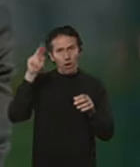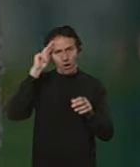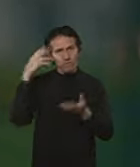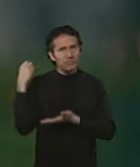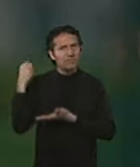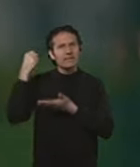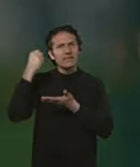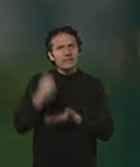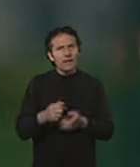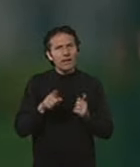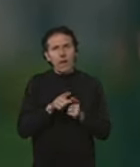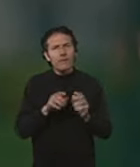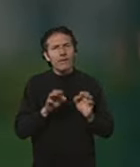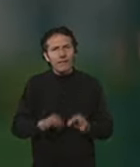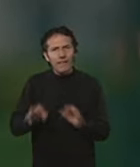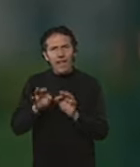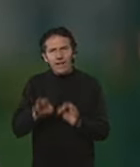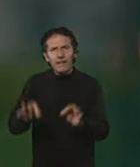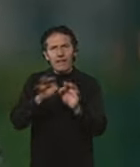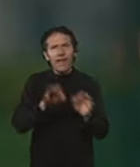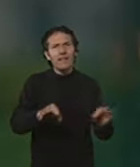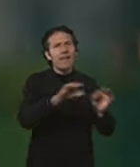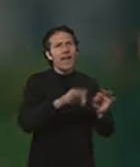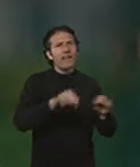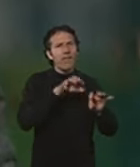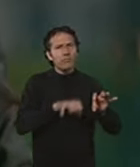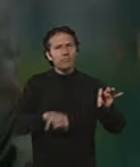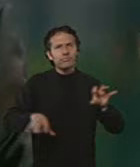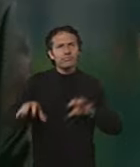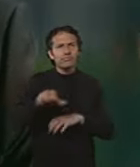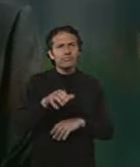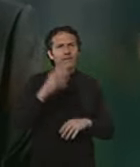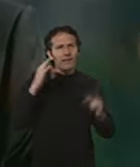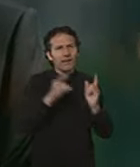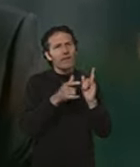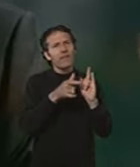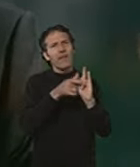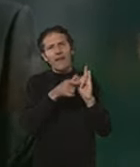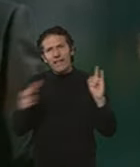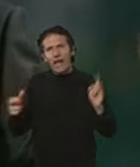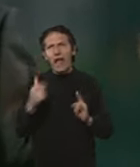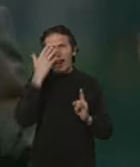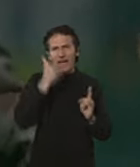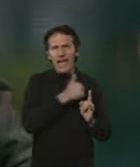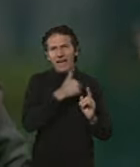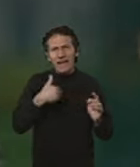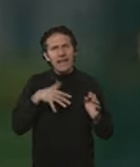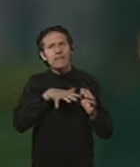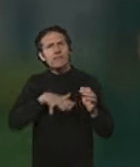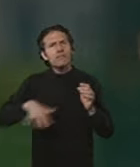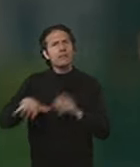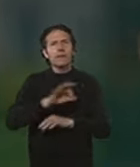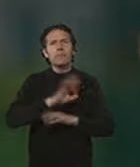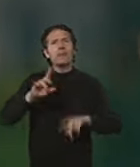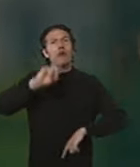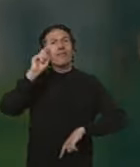avons reçu des territoires où se dressent partout des cathédrales et des églises personne ne nous